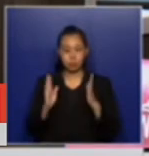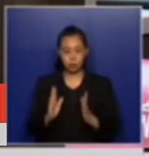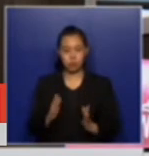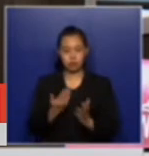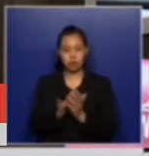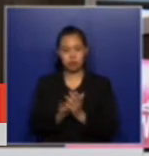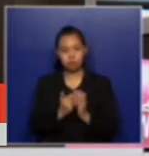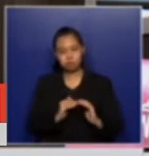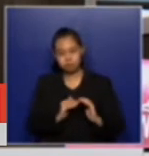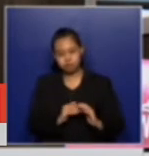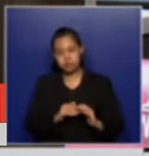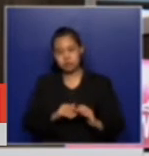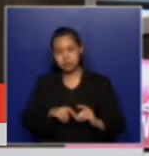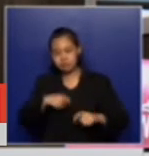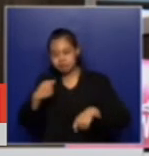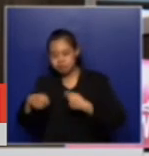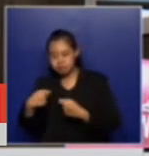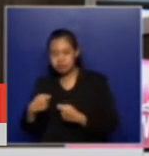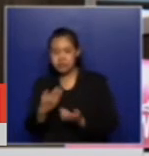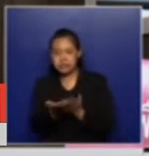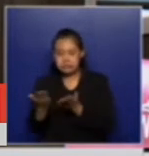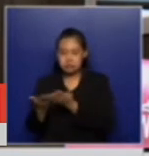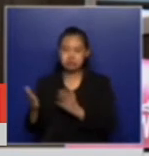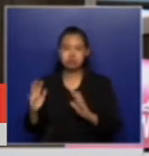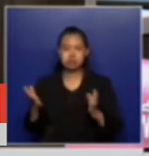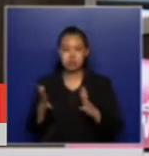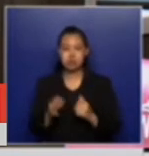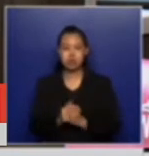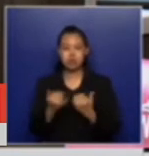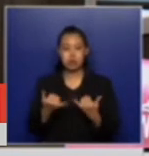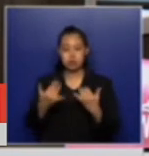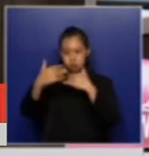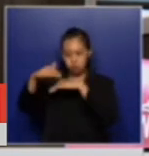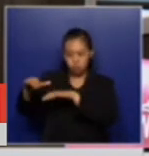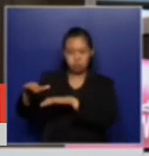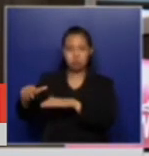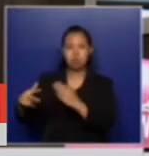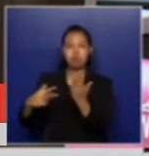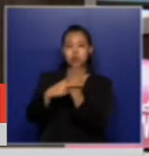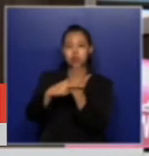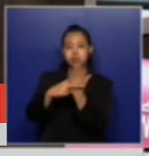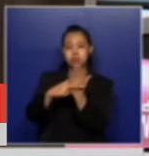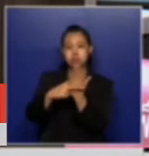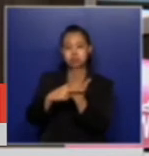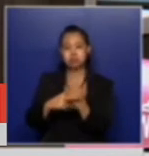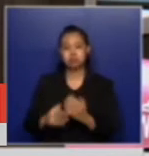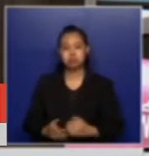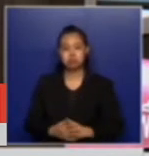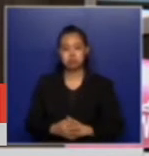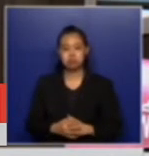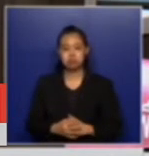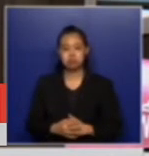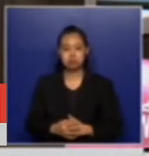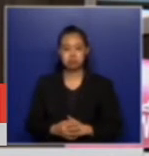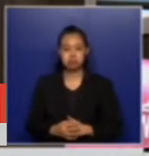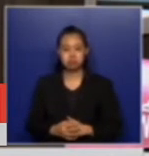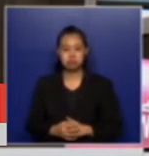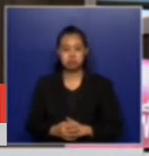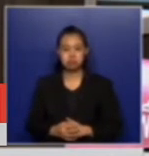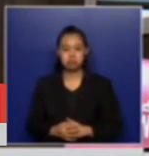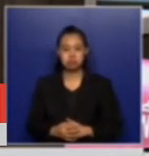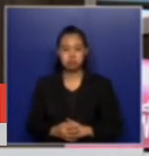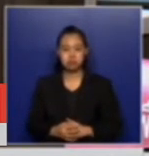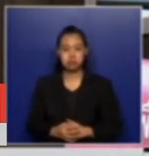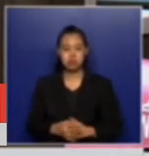ทำให้การส่งออกเนี่ยยุติลงในขณะนี้เป็นอัมพาตนะรวมถึงสิ่งที่เกี่ยวข้องกับการผลิ